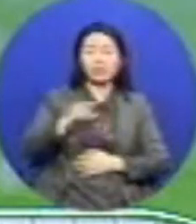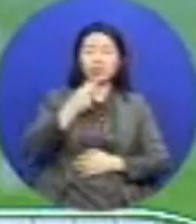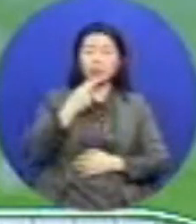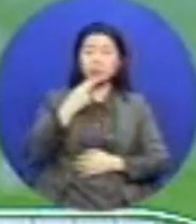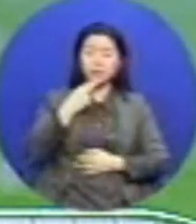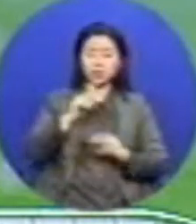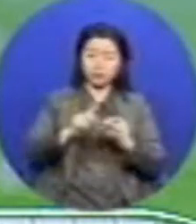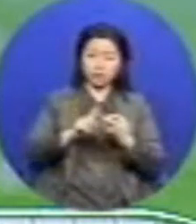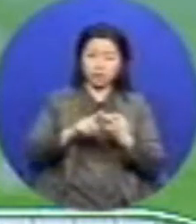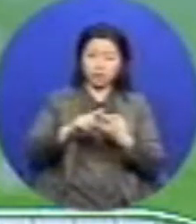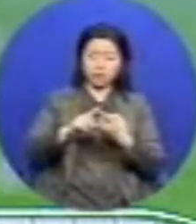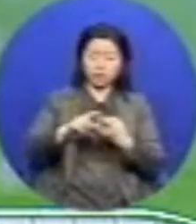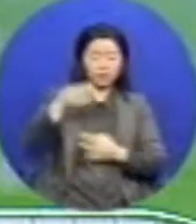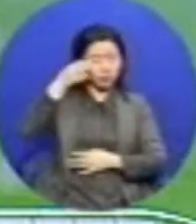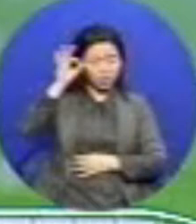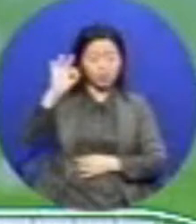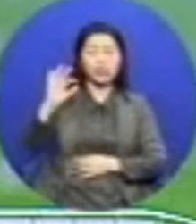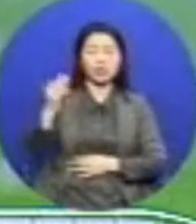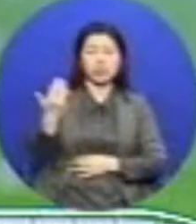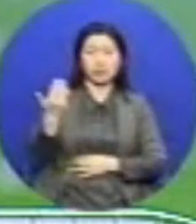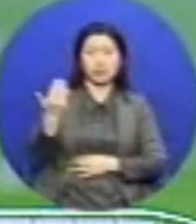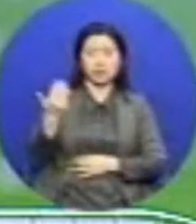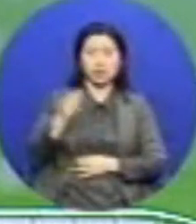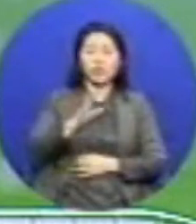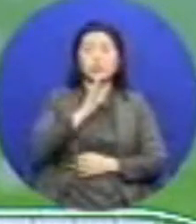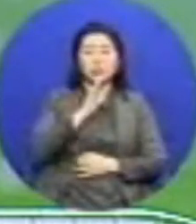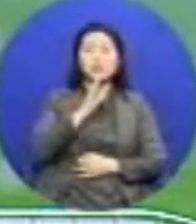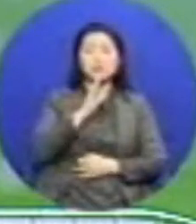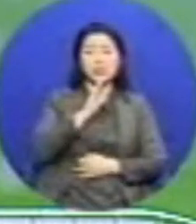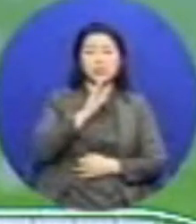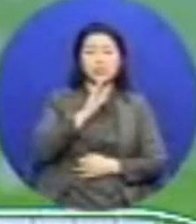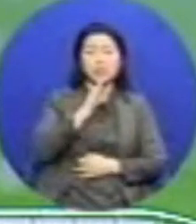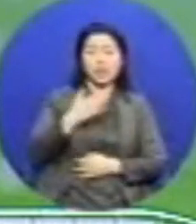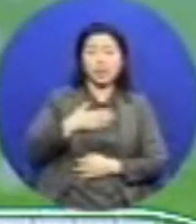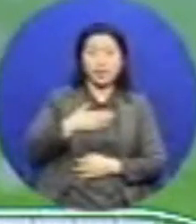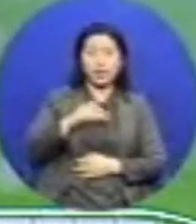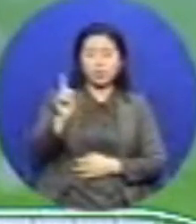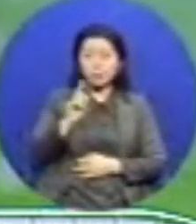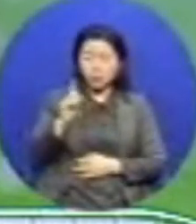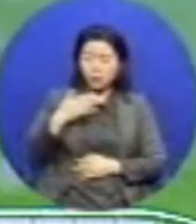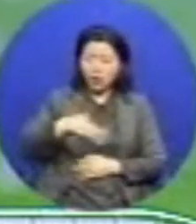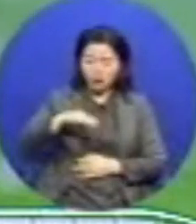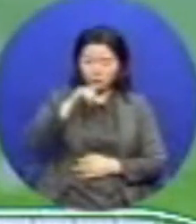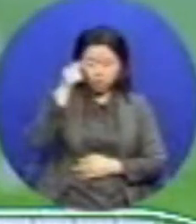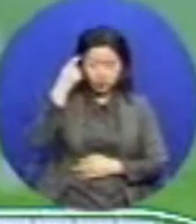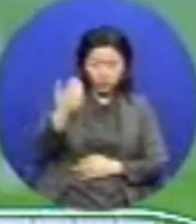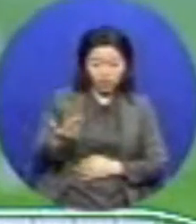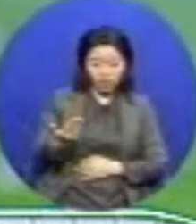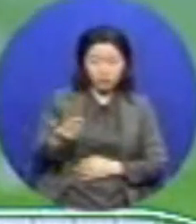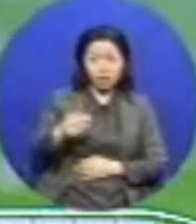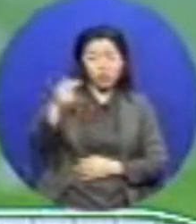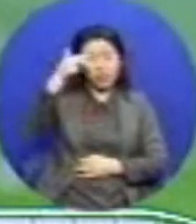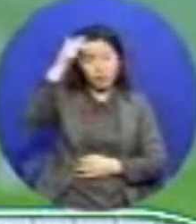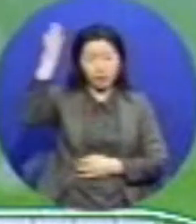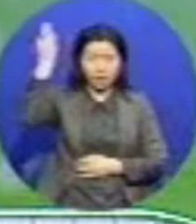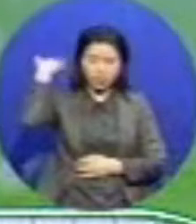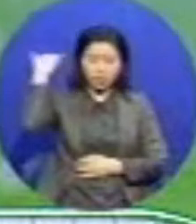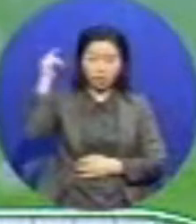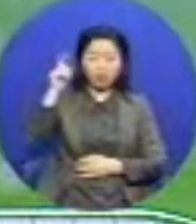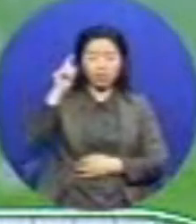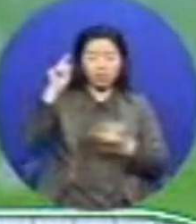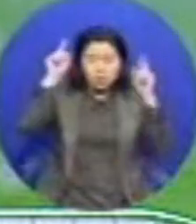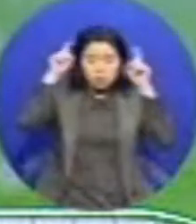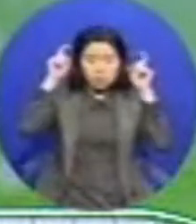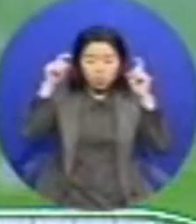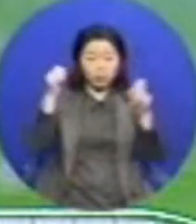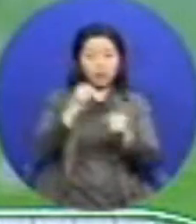하는 사실을 깨닫게 됩니다 정말 그래요 내가 뭘 아나 옛날에는 그래도 목회의 그러면 이렇게 해야 되고 저렇게